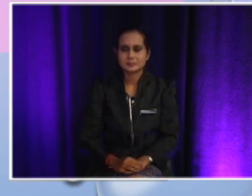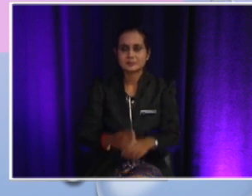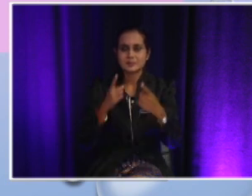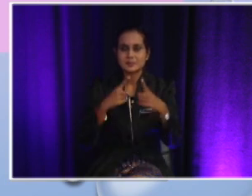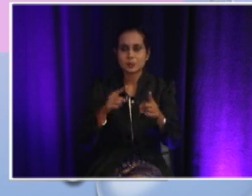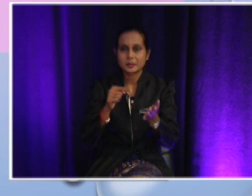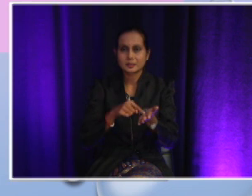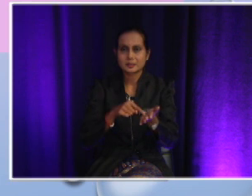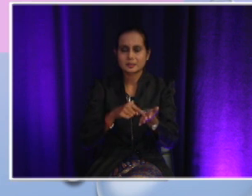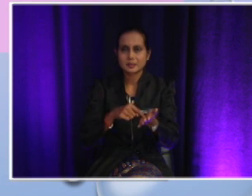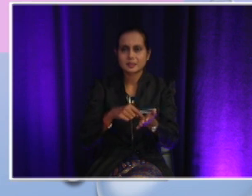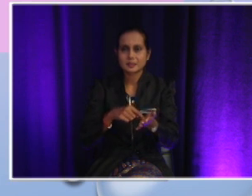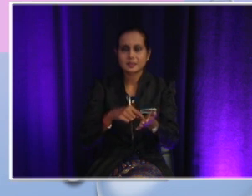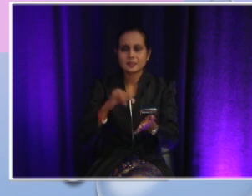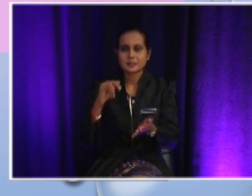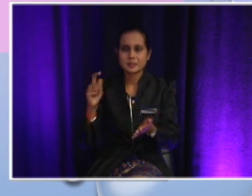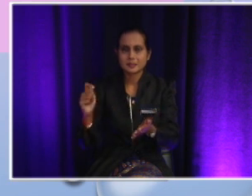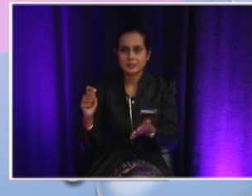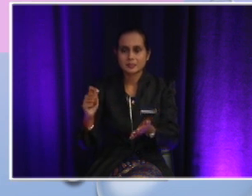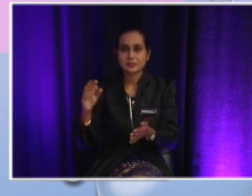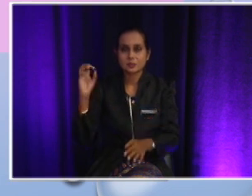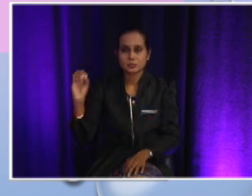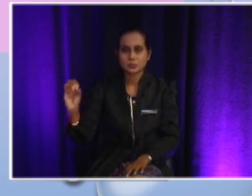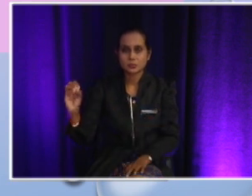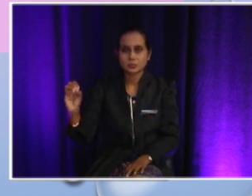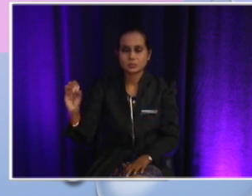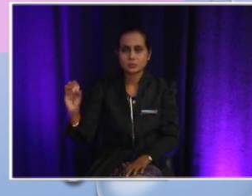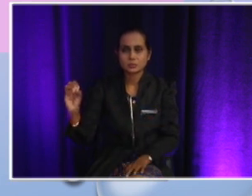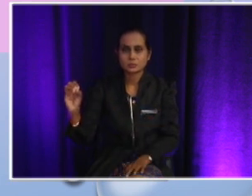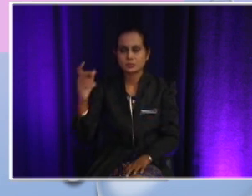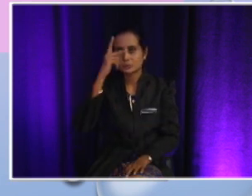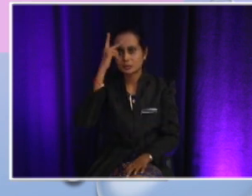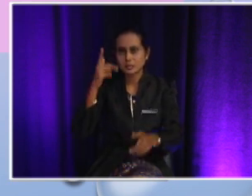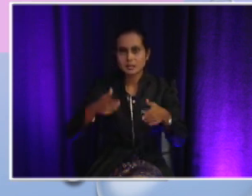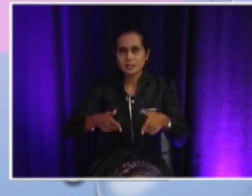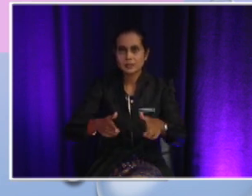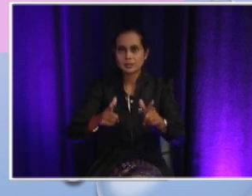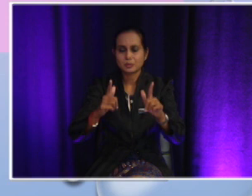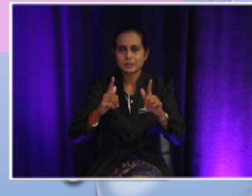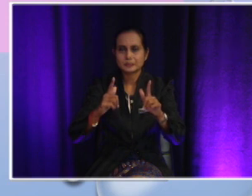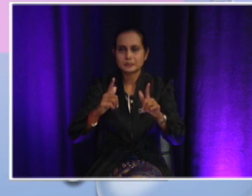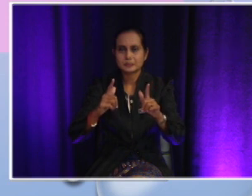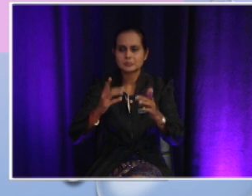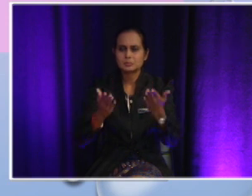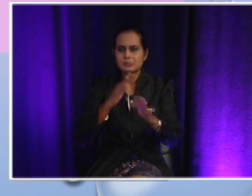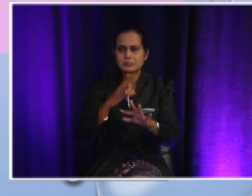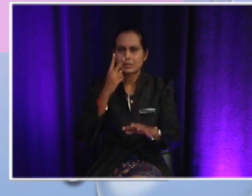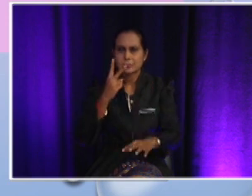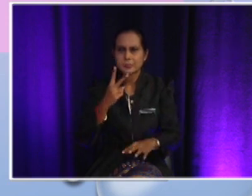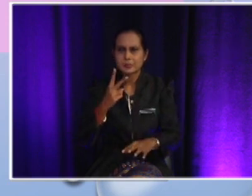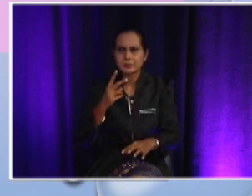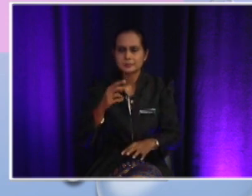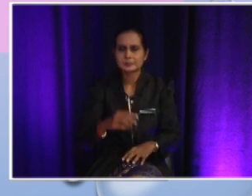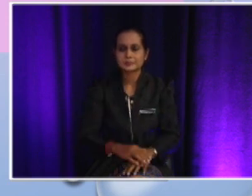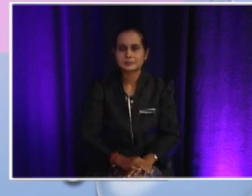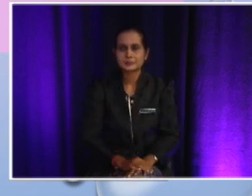di sini untuk IC adalah kosong. Okey, sebab laluan tadi kalau kita tengok pun kat sini mungkin kita tak nampak. Sini laluan ni kan lita